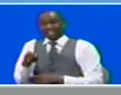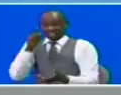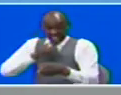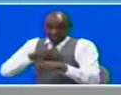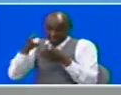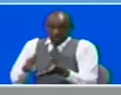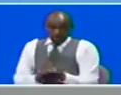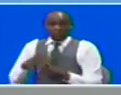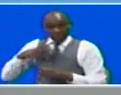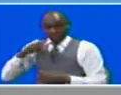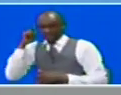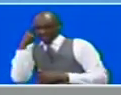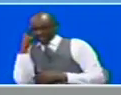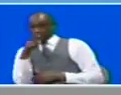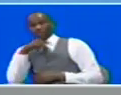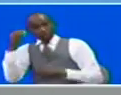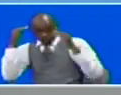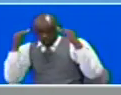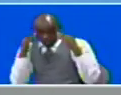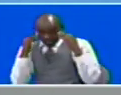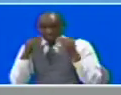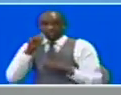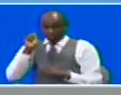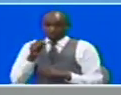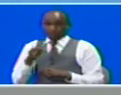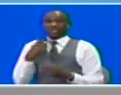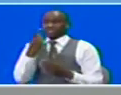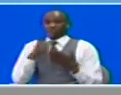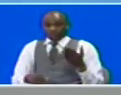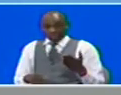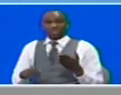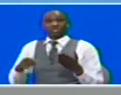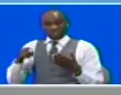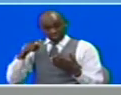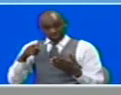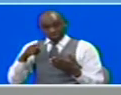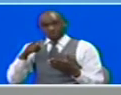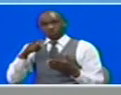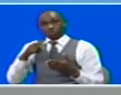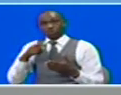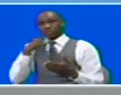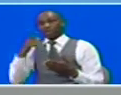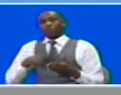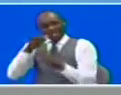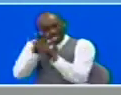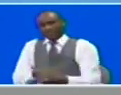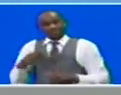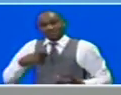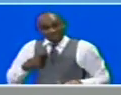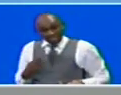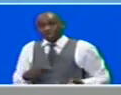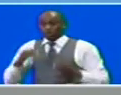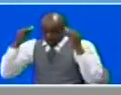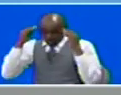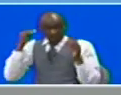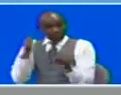huu, mtu anaweza enda kotini na anaweza kusema yenye tunaitanga kwa kimombo discrimination, na koti